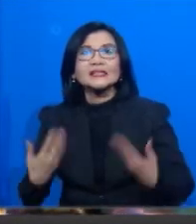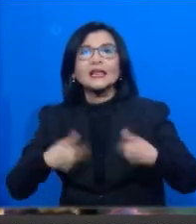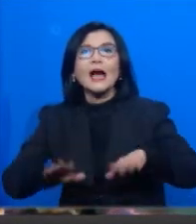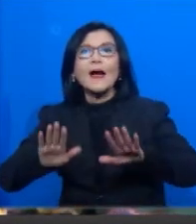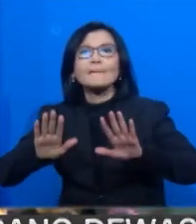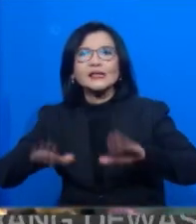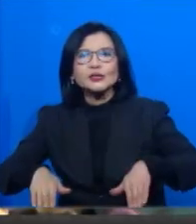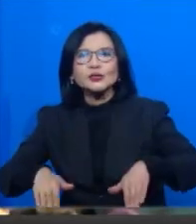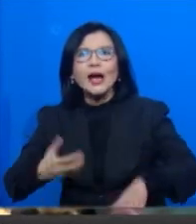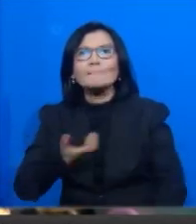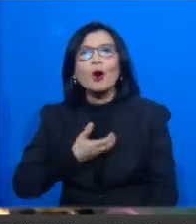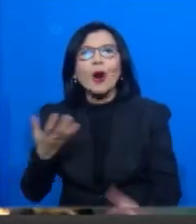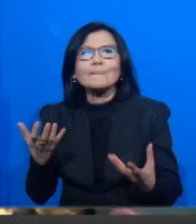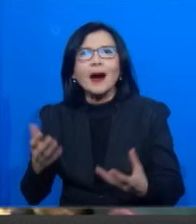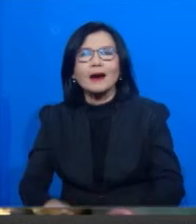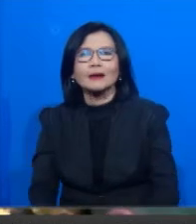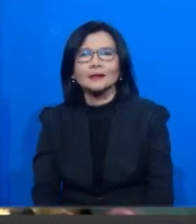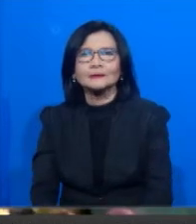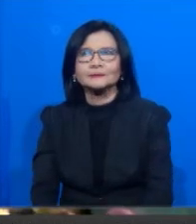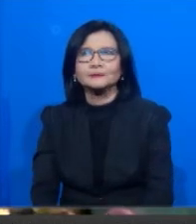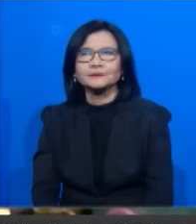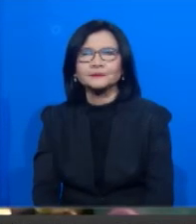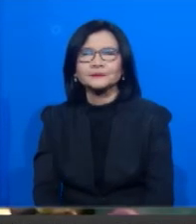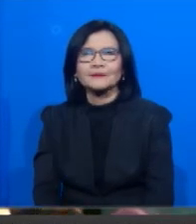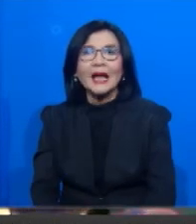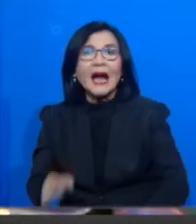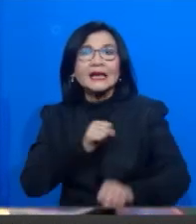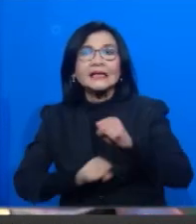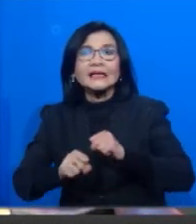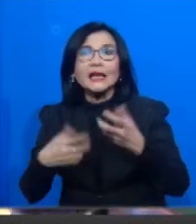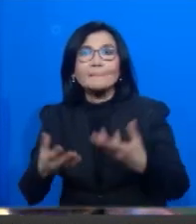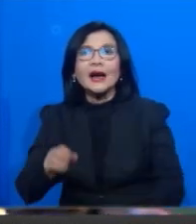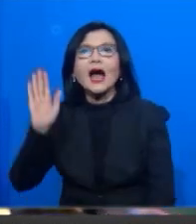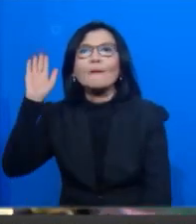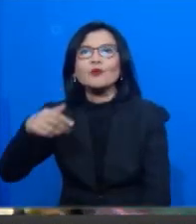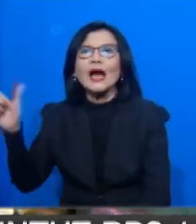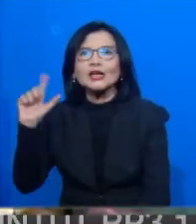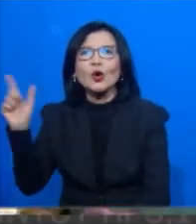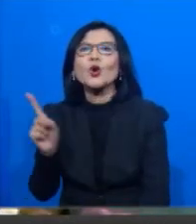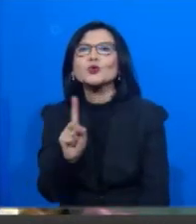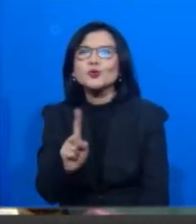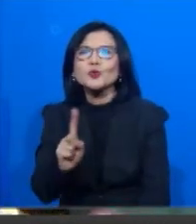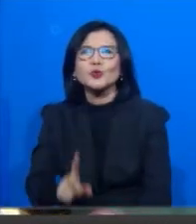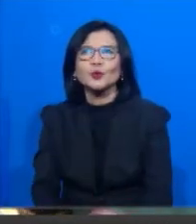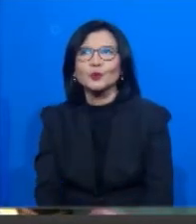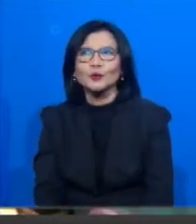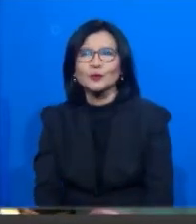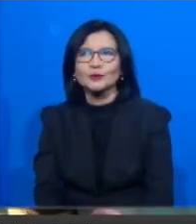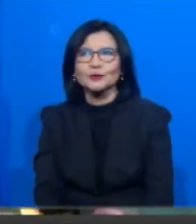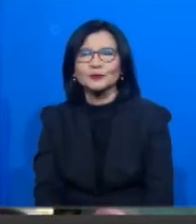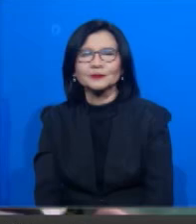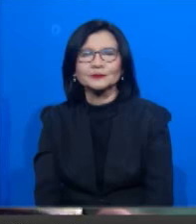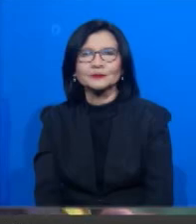lagi menjabat, Bapak akan ngapain Pak? Pulang ke Solo dulu. Pulang ke Solo